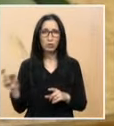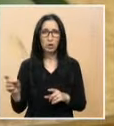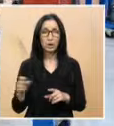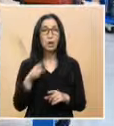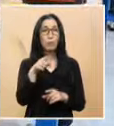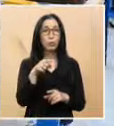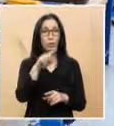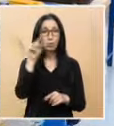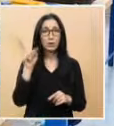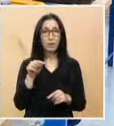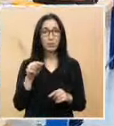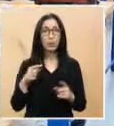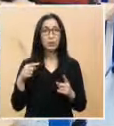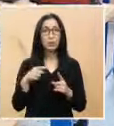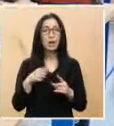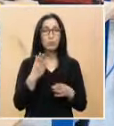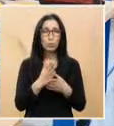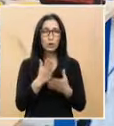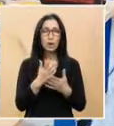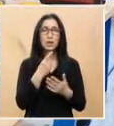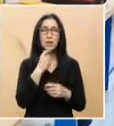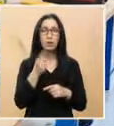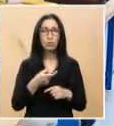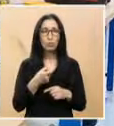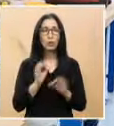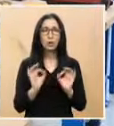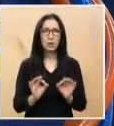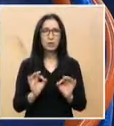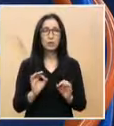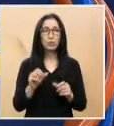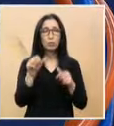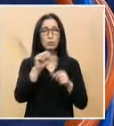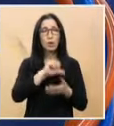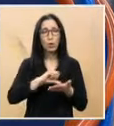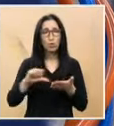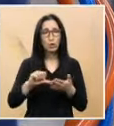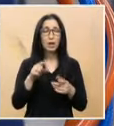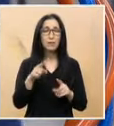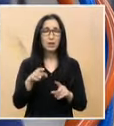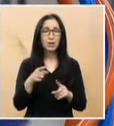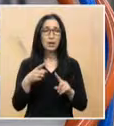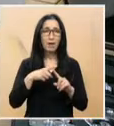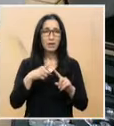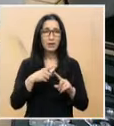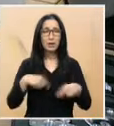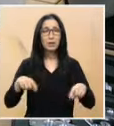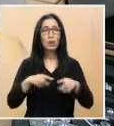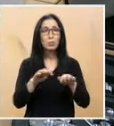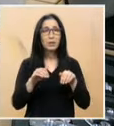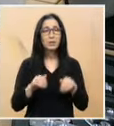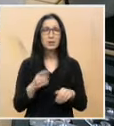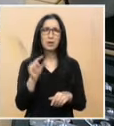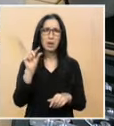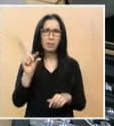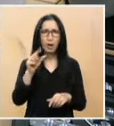Значи, по този въпрос, в последните години действително се очертаваме такава територия с присъствие на